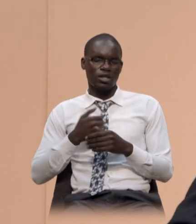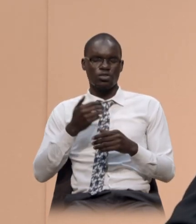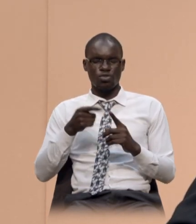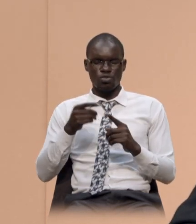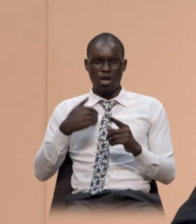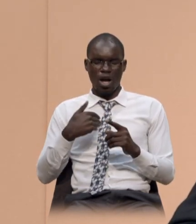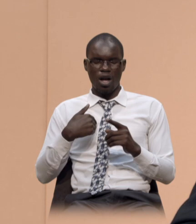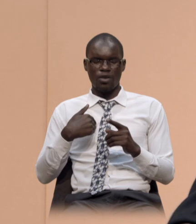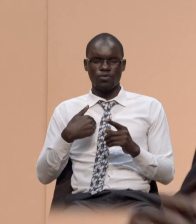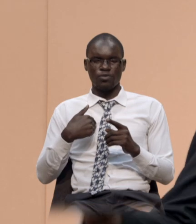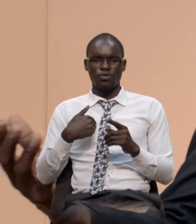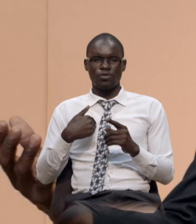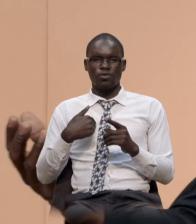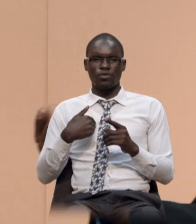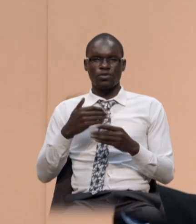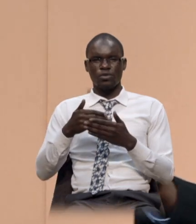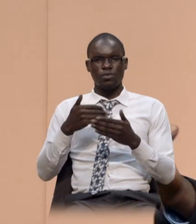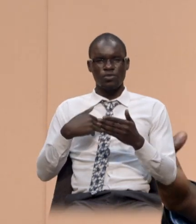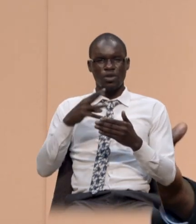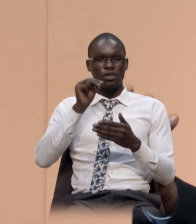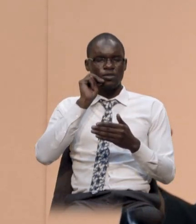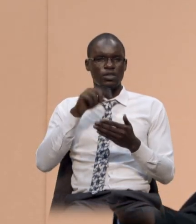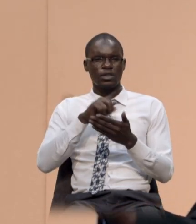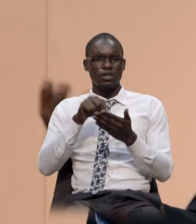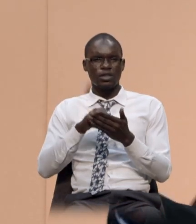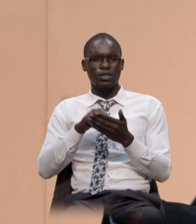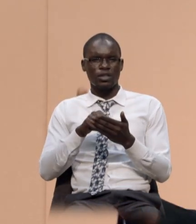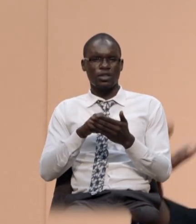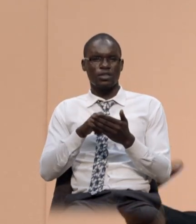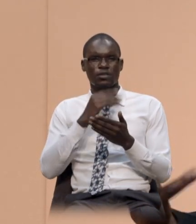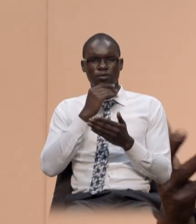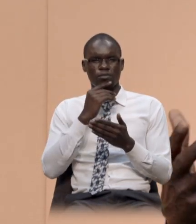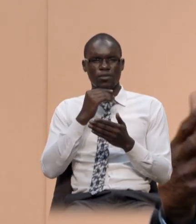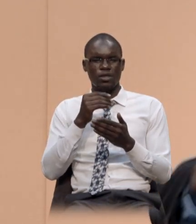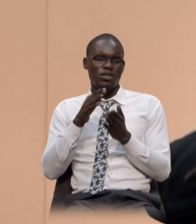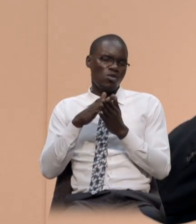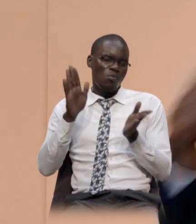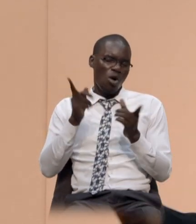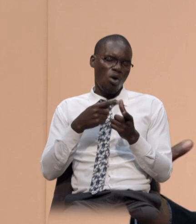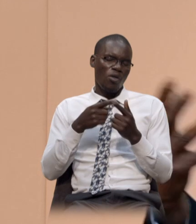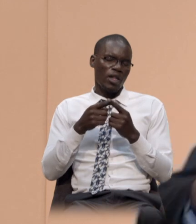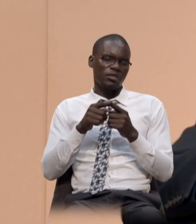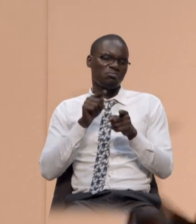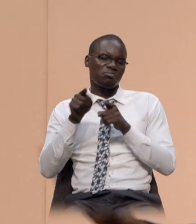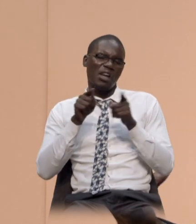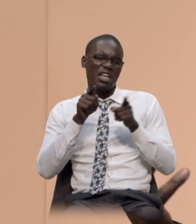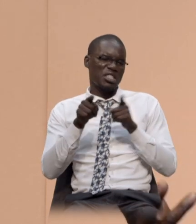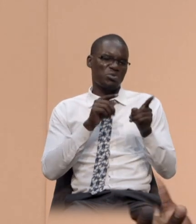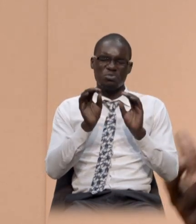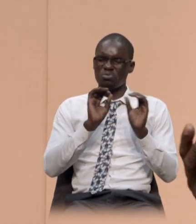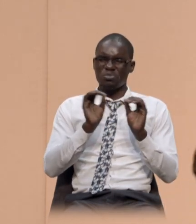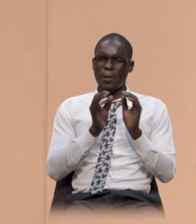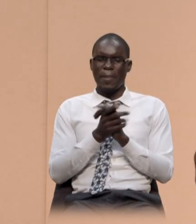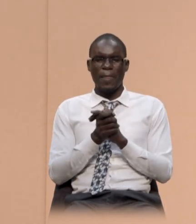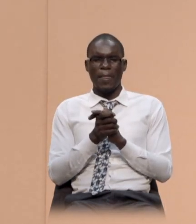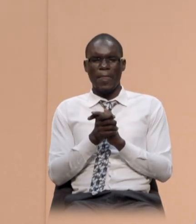Na katika hali hiyo anamuuliza ya kwamba huyu jamaa ni zaidi ya kulaumiwa. Ameenda zaidi ya kulaumiwa, blameless. Na